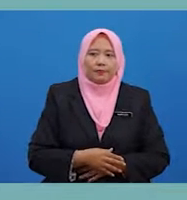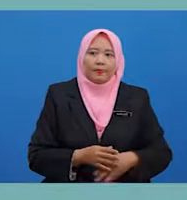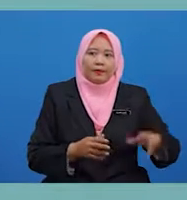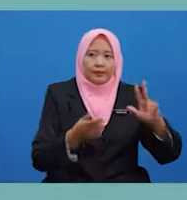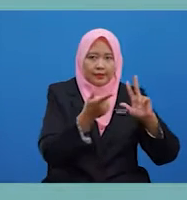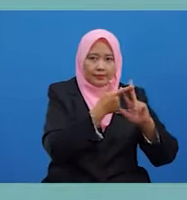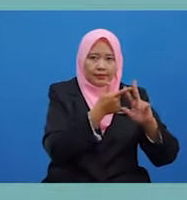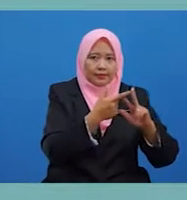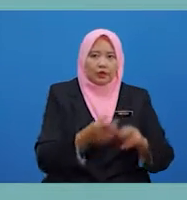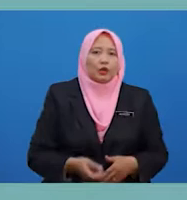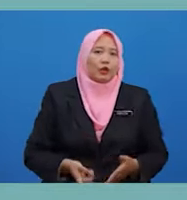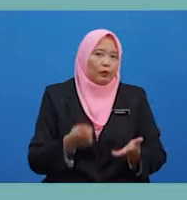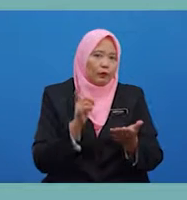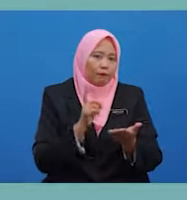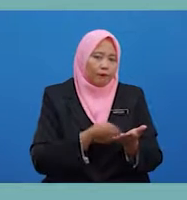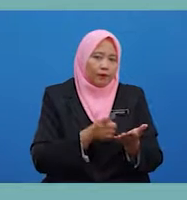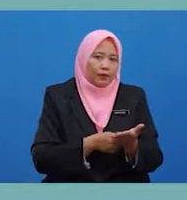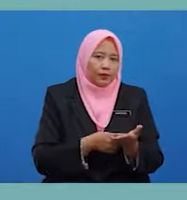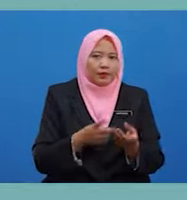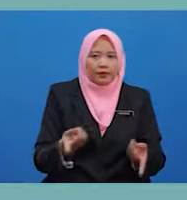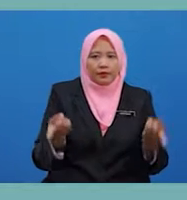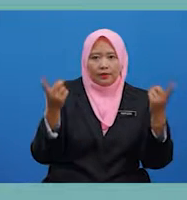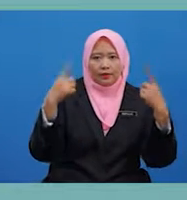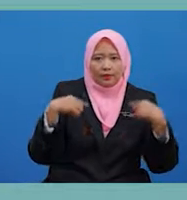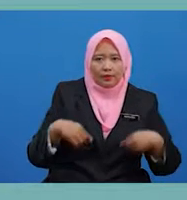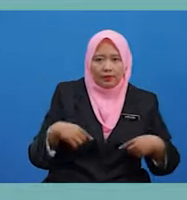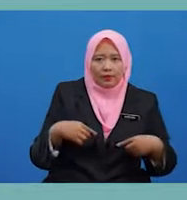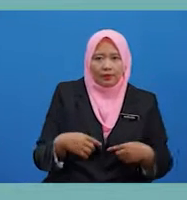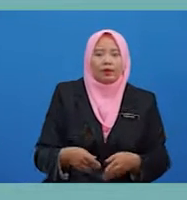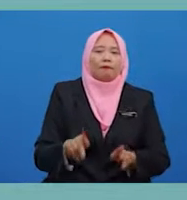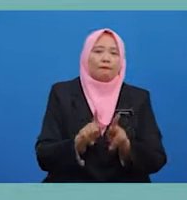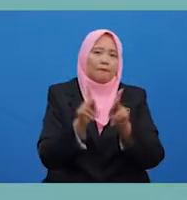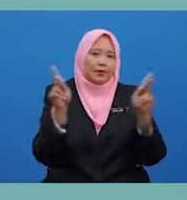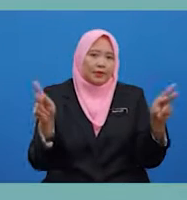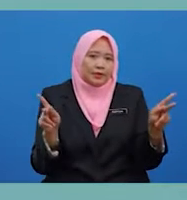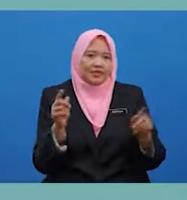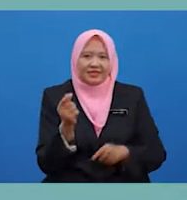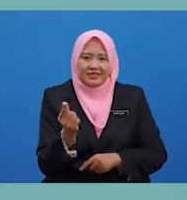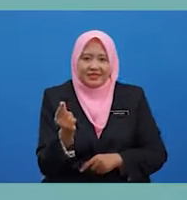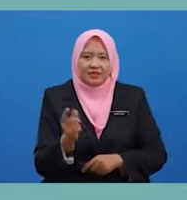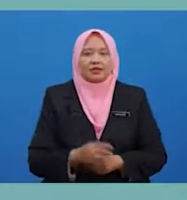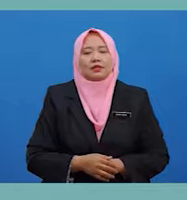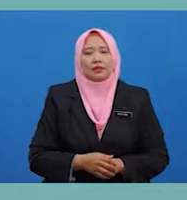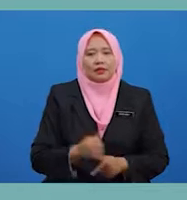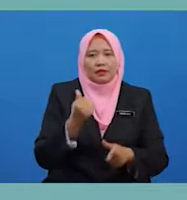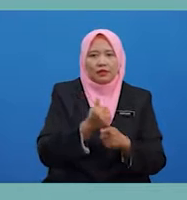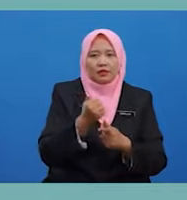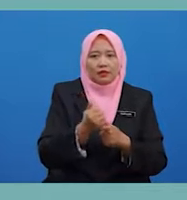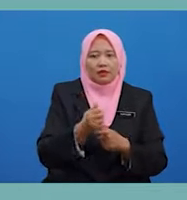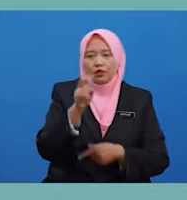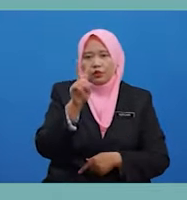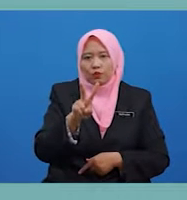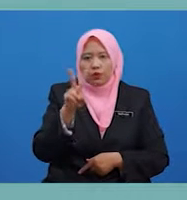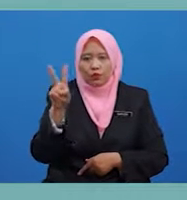Ketiga, bilangan pelancong paling sedikit kedatangannya antara kedua-dua tahun. Dan yang terakhir